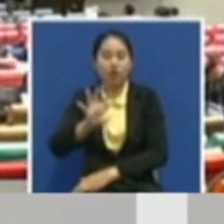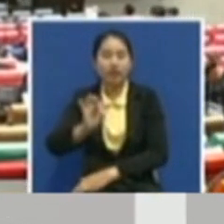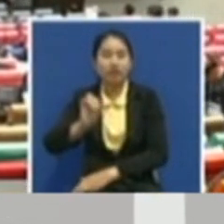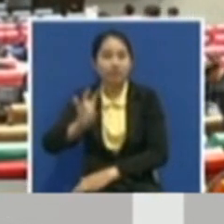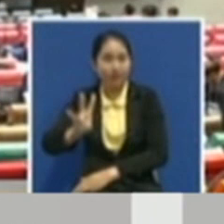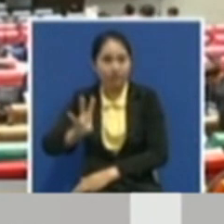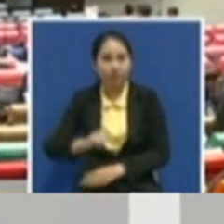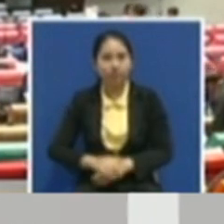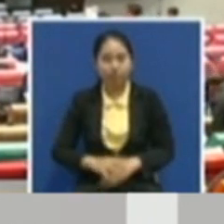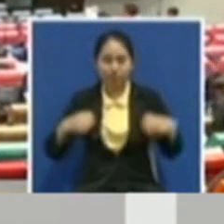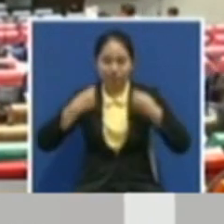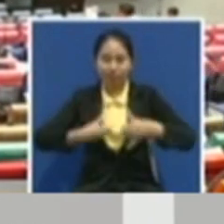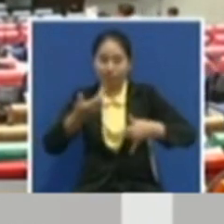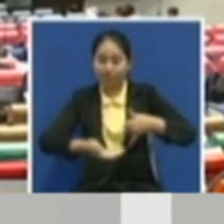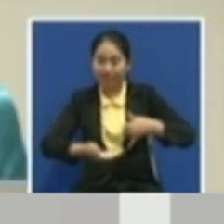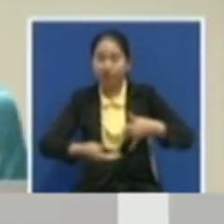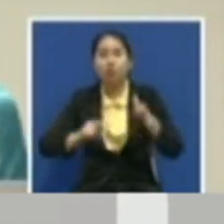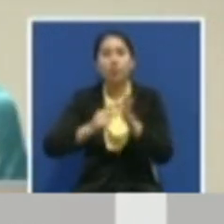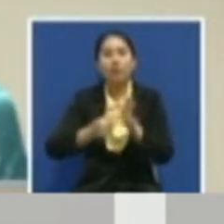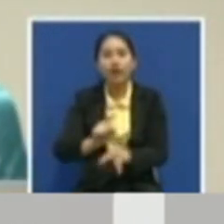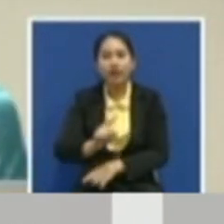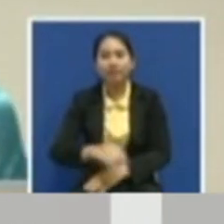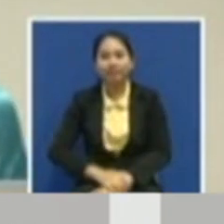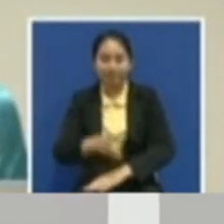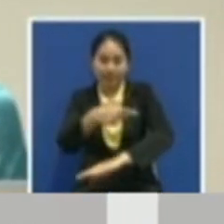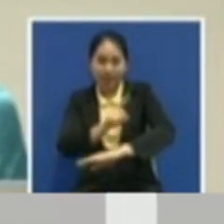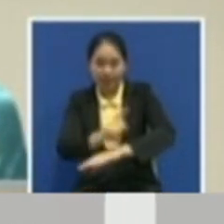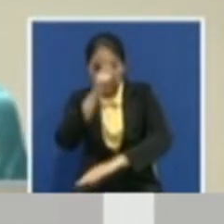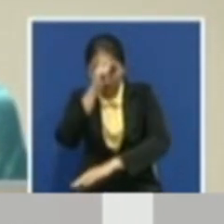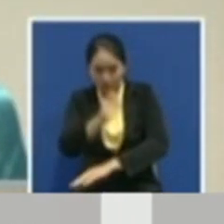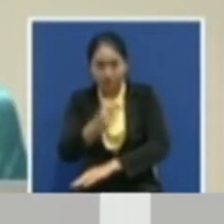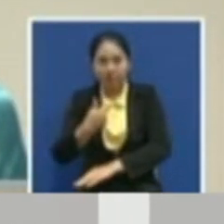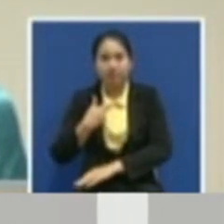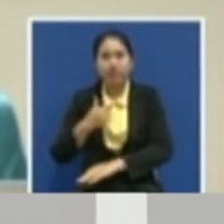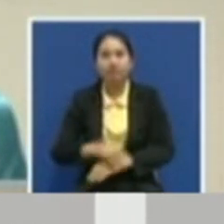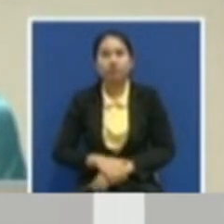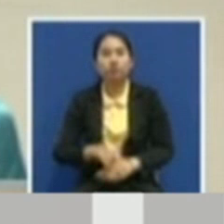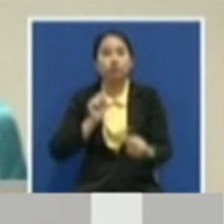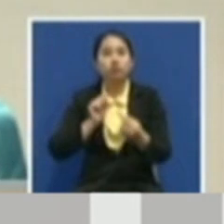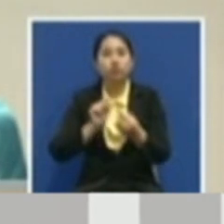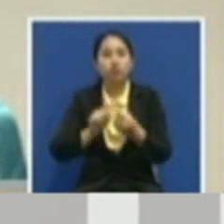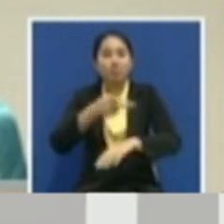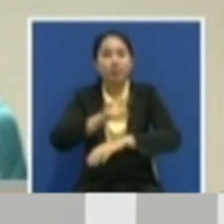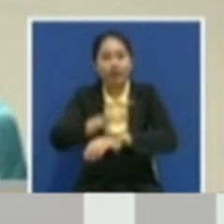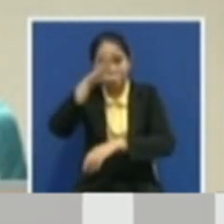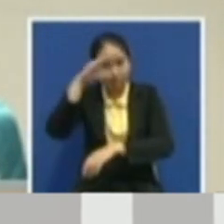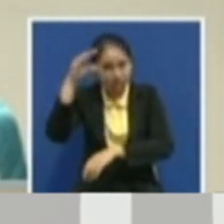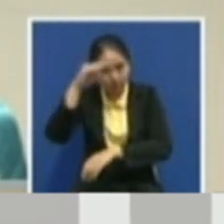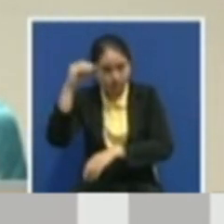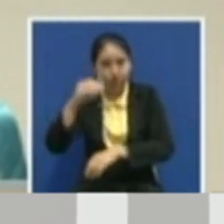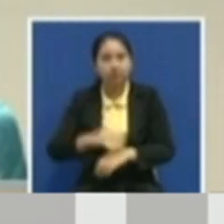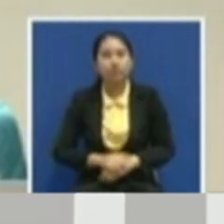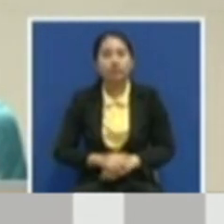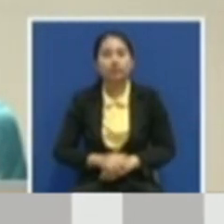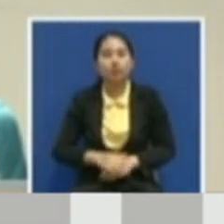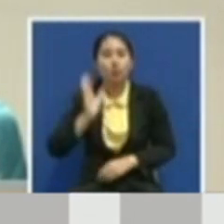แต่งกายบ่งบอกถึงความเคารพต่อท่านประธานสภานะครับขออนุญาตเอ่ยนามท่านชวนหลีกภัยท่านสุชาติตันเจริญท่านสุ